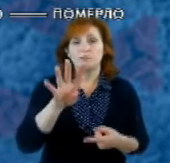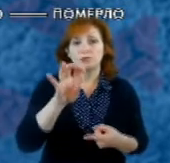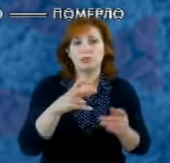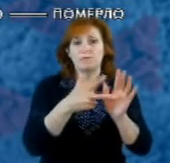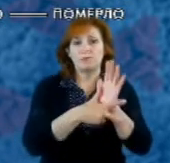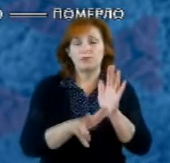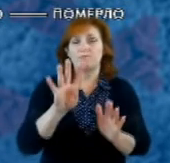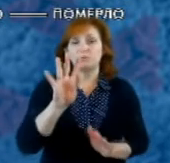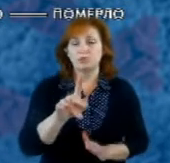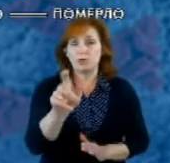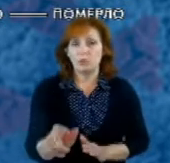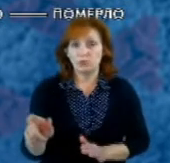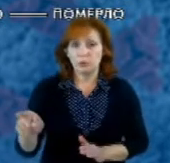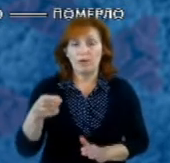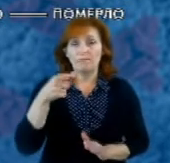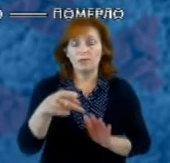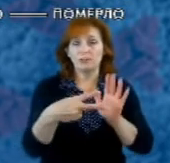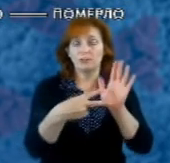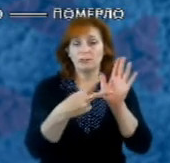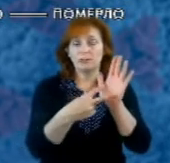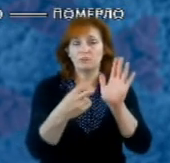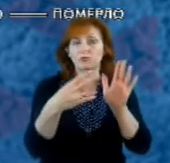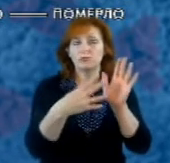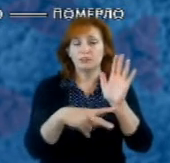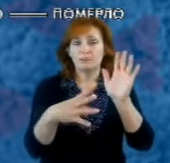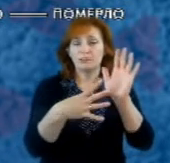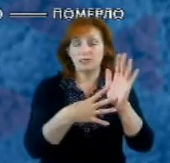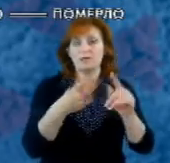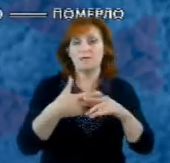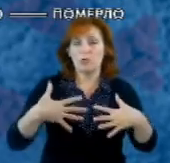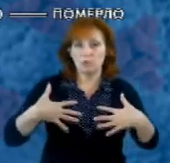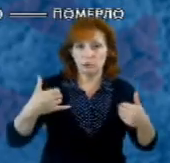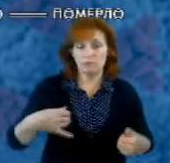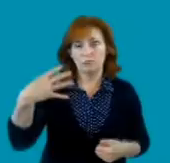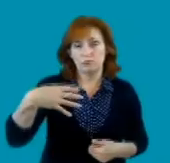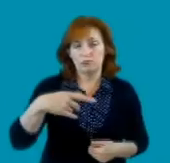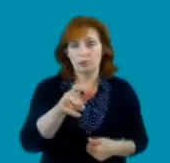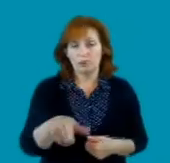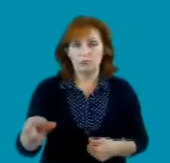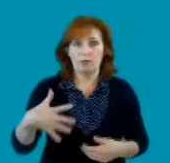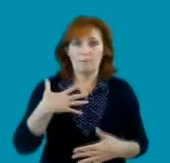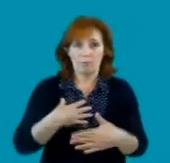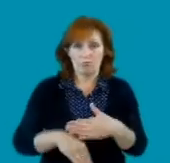2484 людини, 1079 одужали, 40 людей померли.